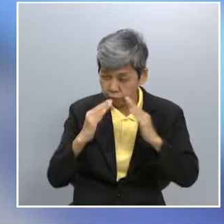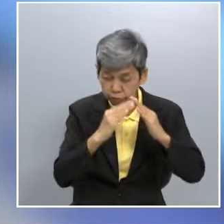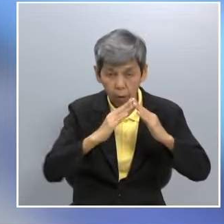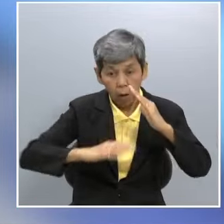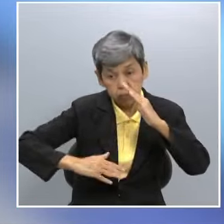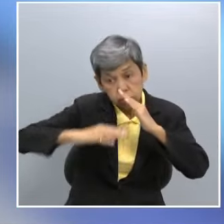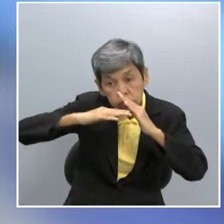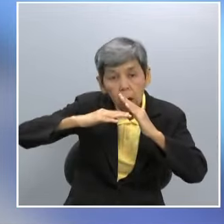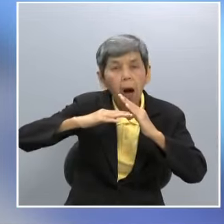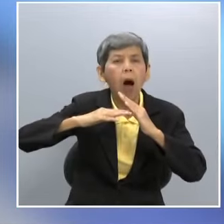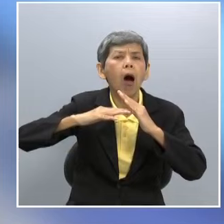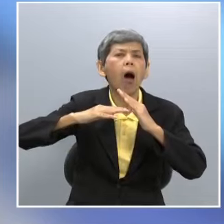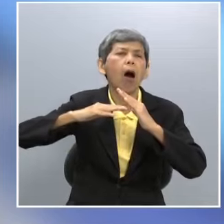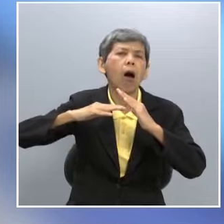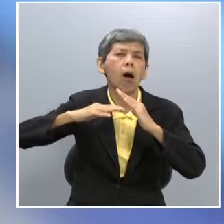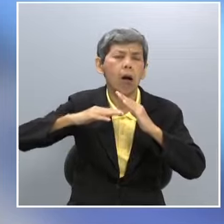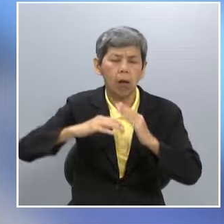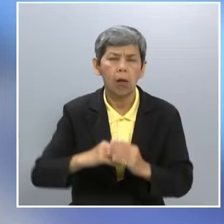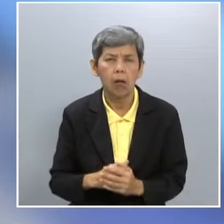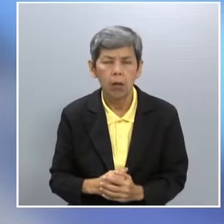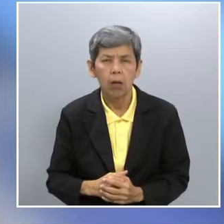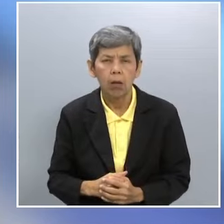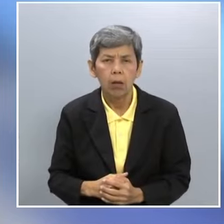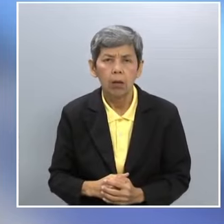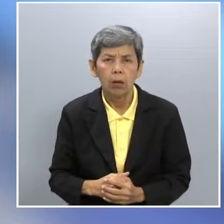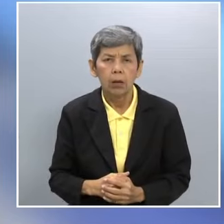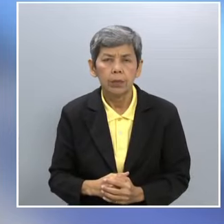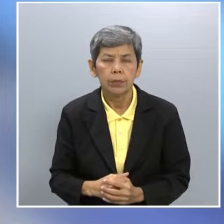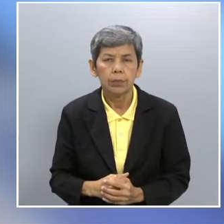ยู่ใต้น้ำ วันที่7